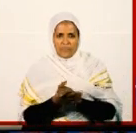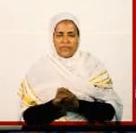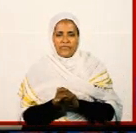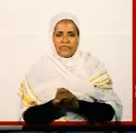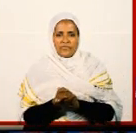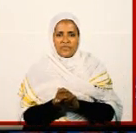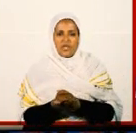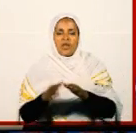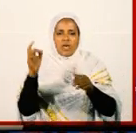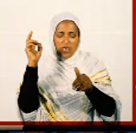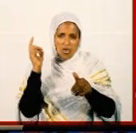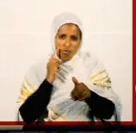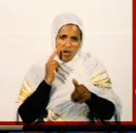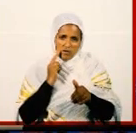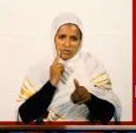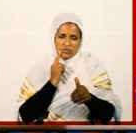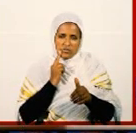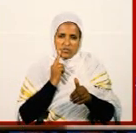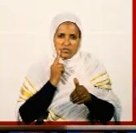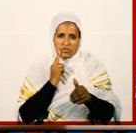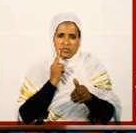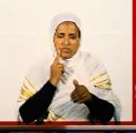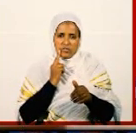ልብላ ልብላ በላ ዕፀ በለስን በልታ